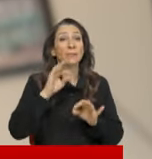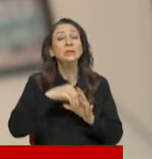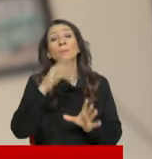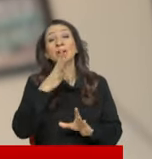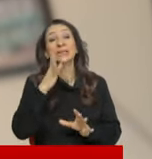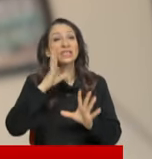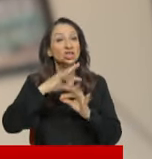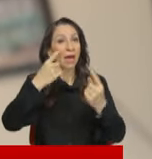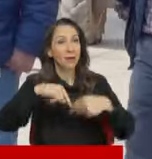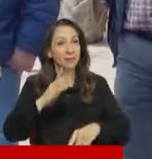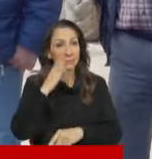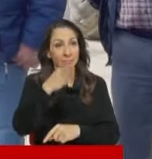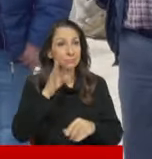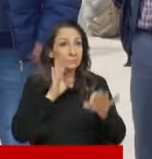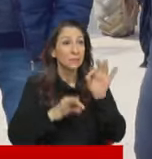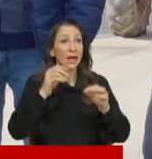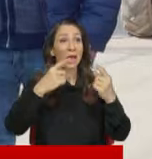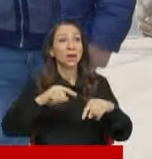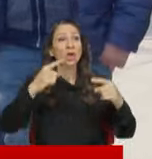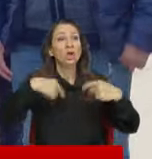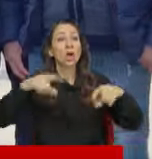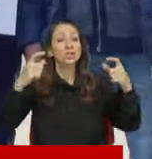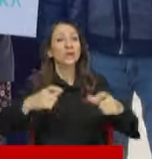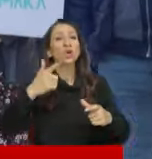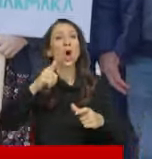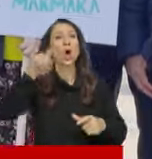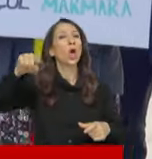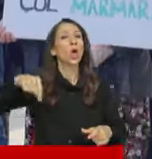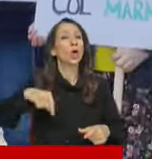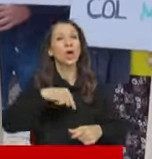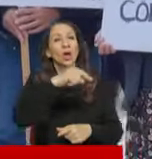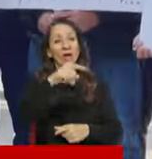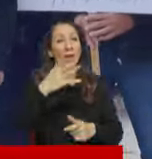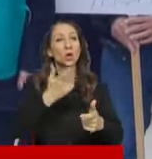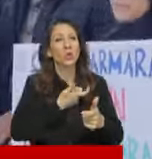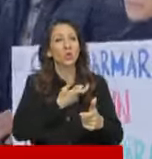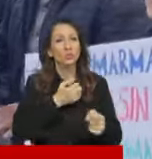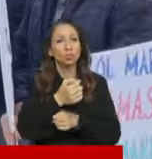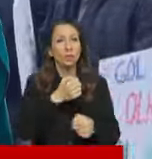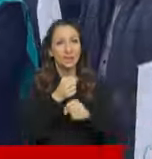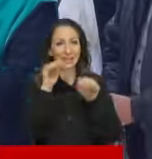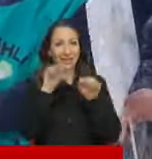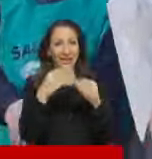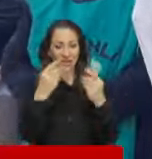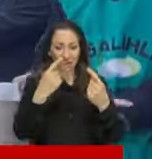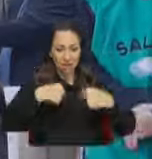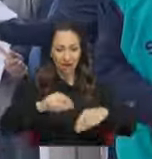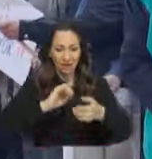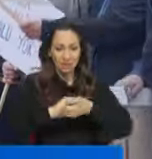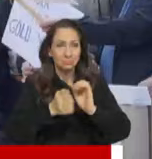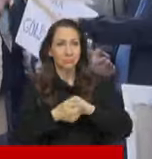bilirkişi heyeti bölgeye gitti heyeti Göl çevresindeki köylerde yaşayanlar ve hukuk mücadelesine destek veren çevre